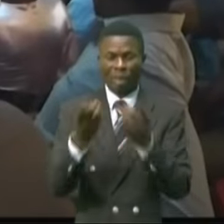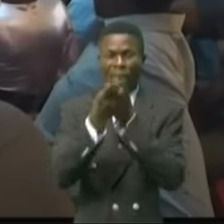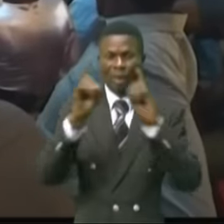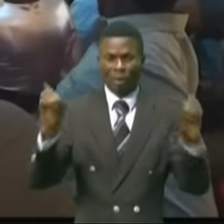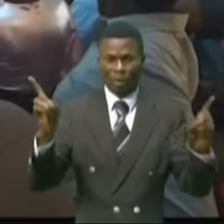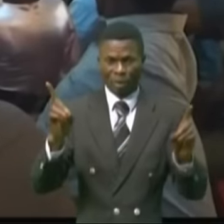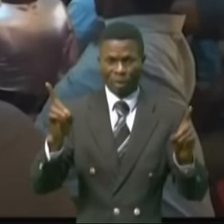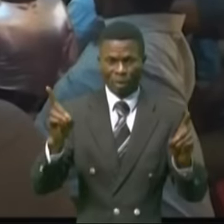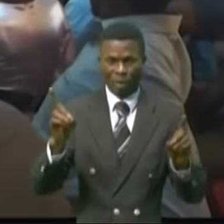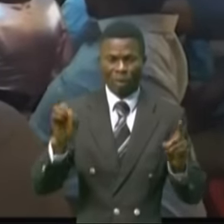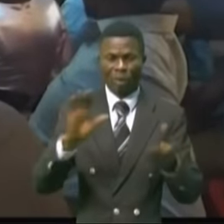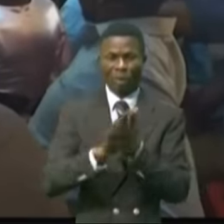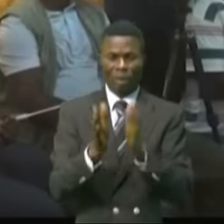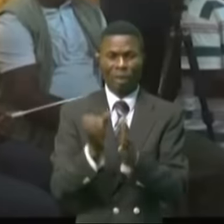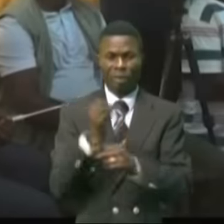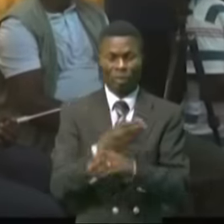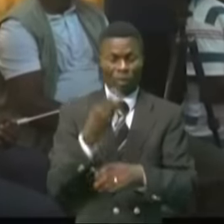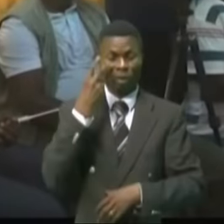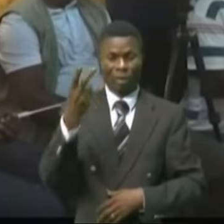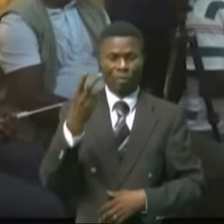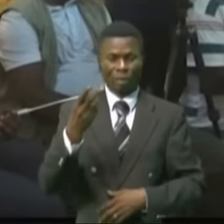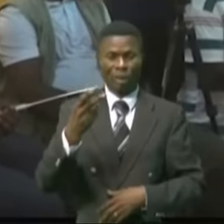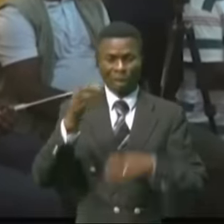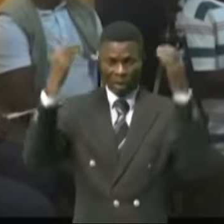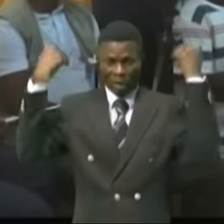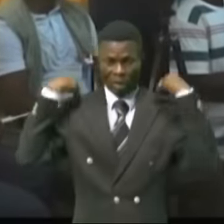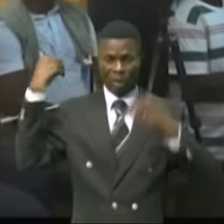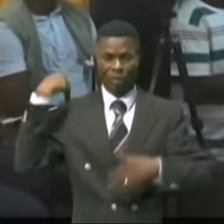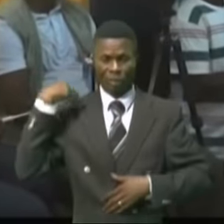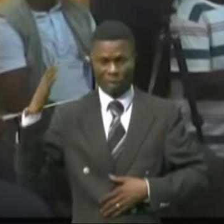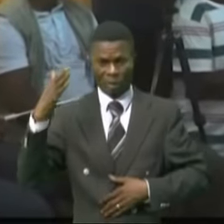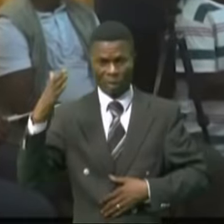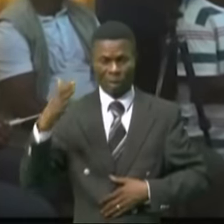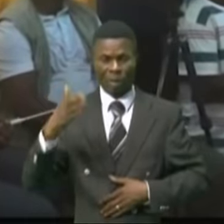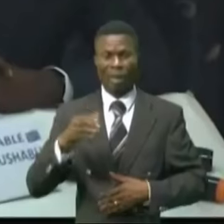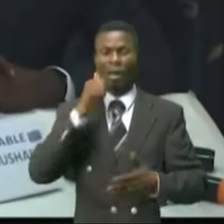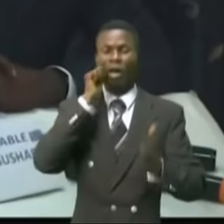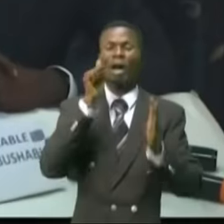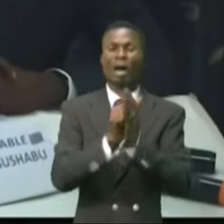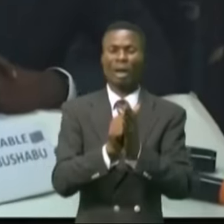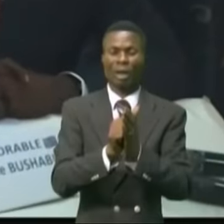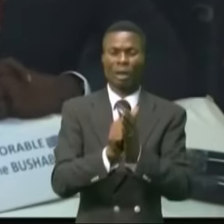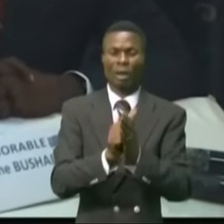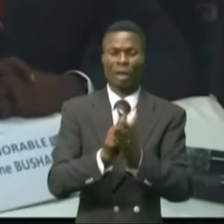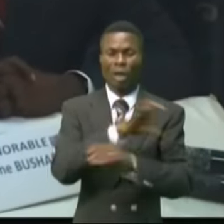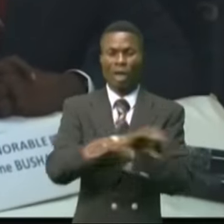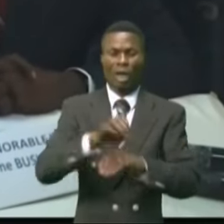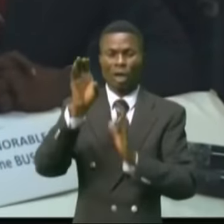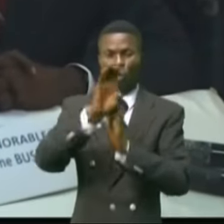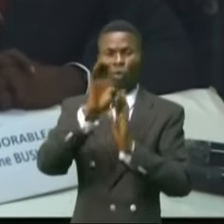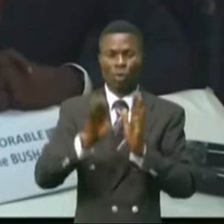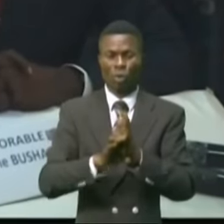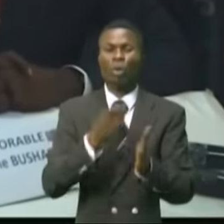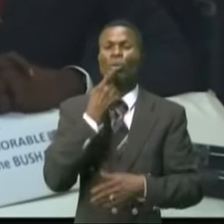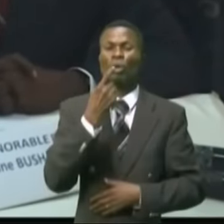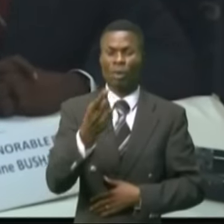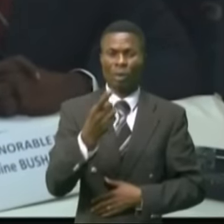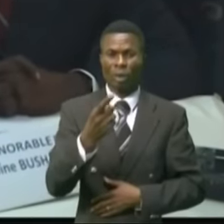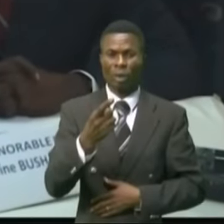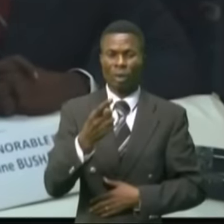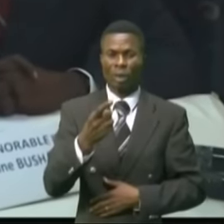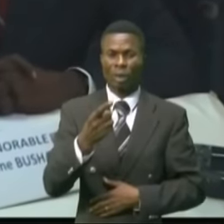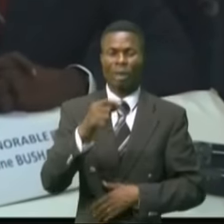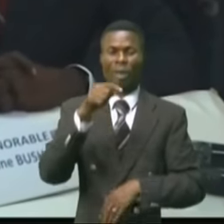et la matérialisation de la vision du chef de l'État. Il y a eu un arrêt de la Cour constitutionnelle qui stipule que le mandat